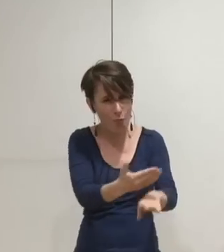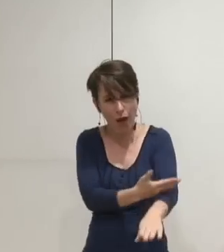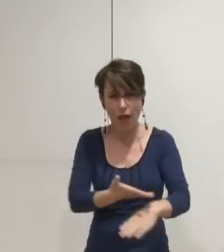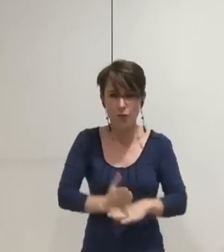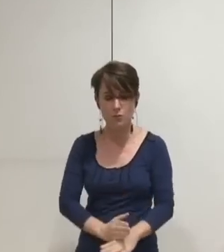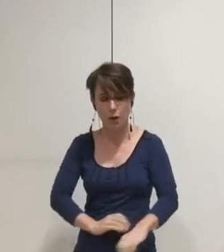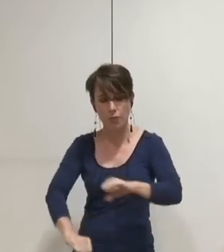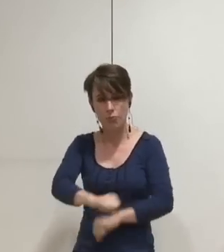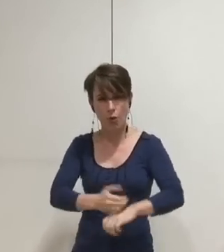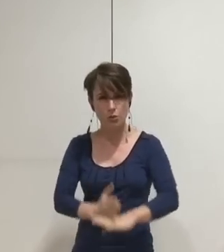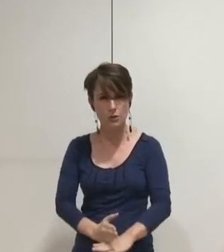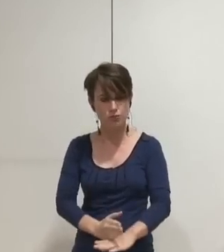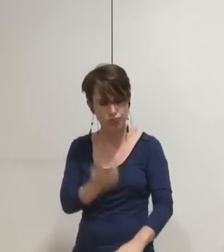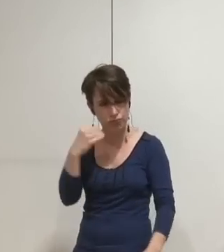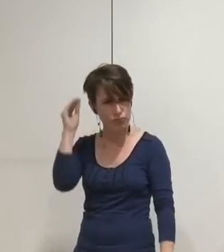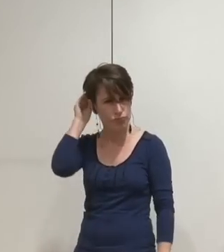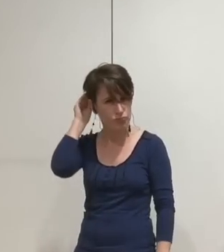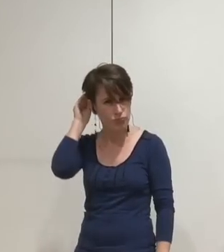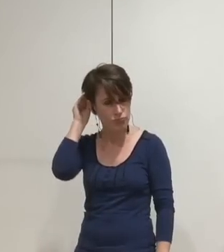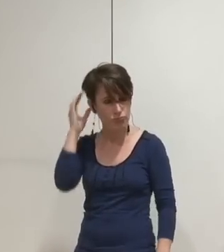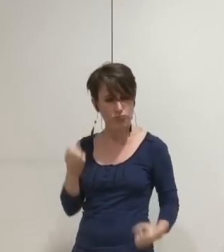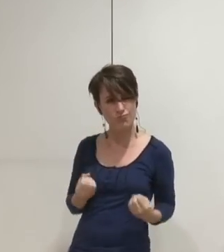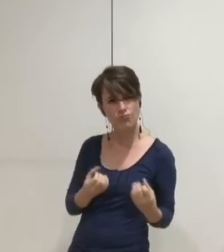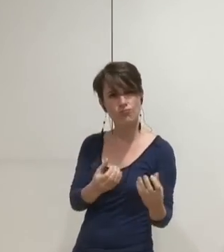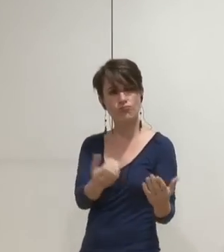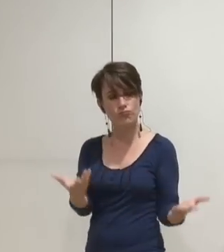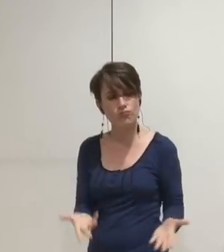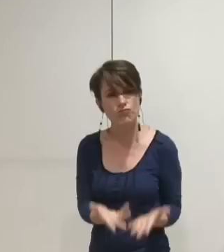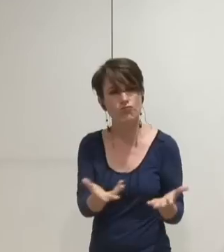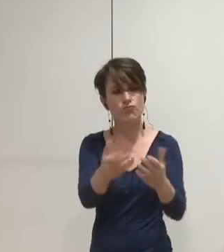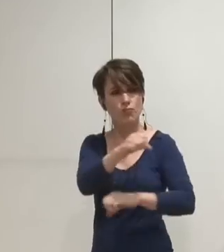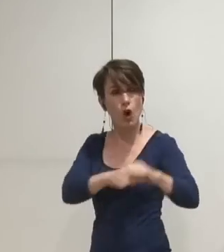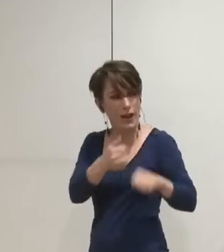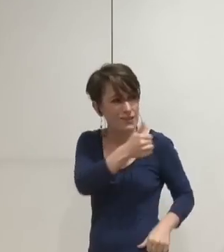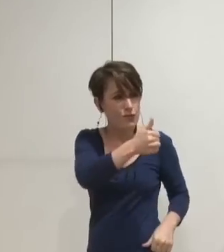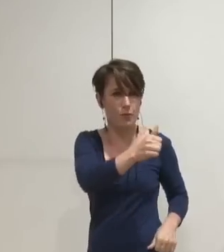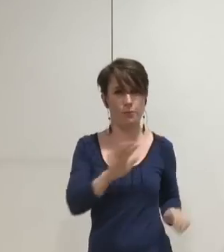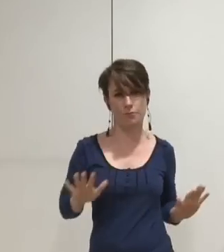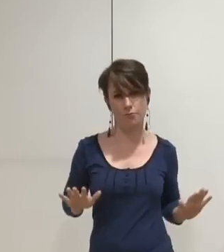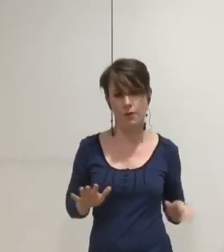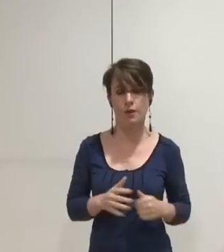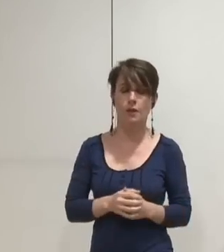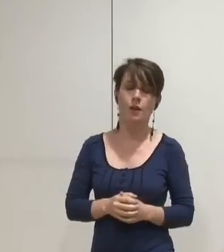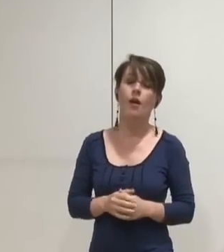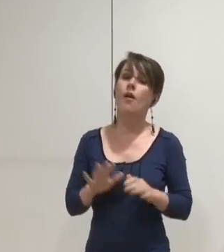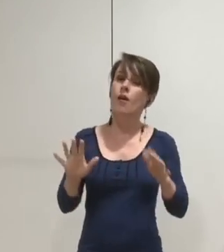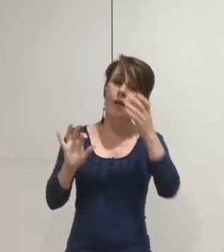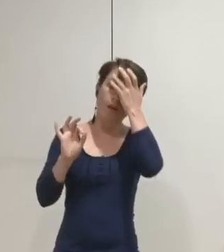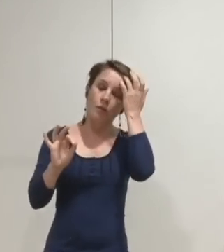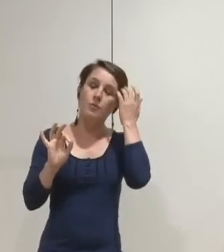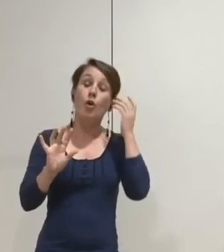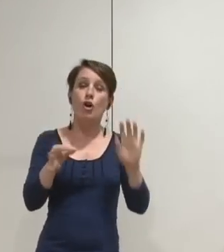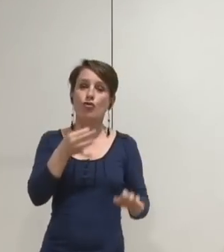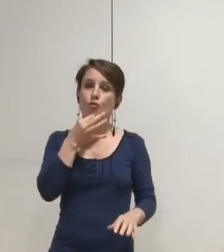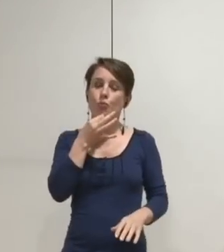par votre municipalité ça a été un c'est organisé de A à Z par votre équipe d'ailleurs je prends plaisir à citer un